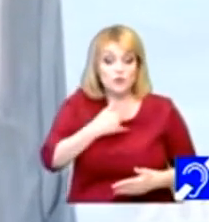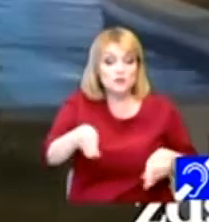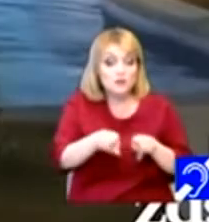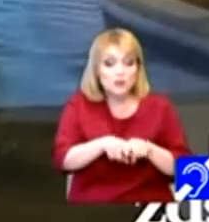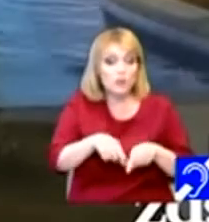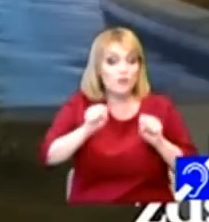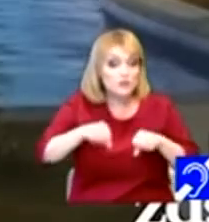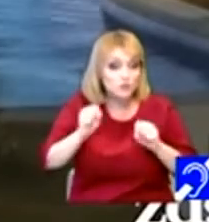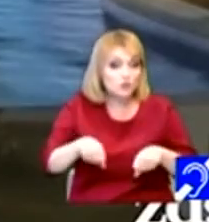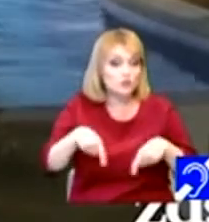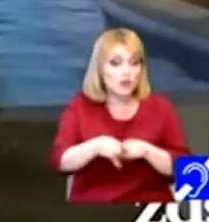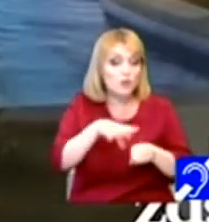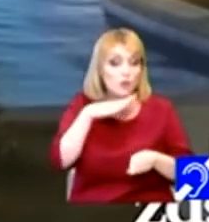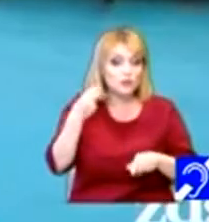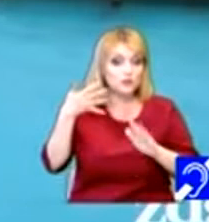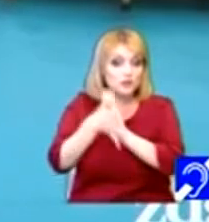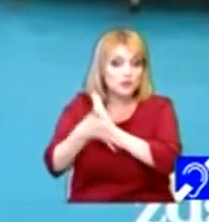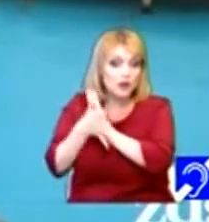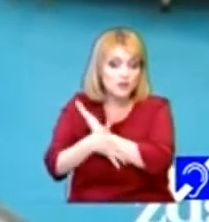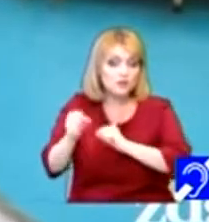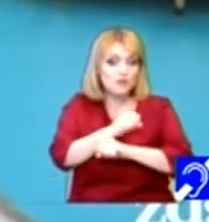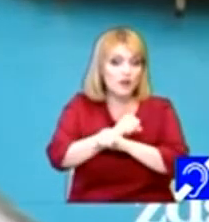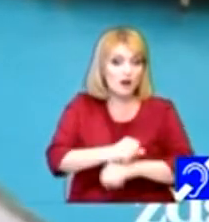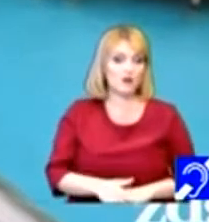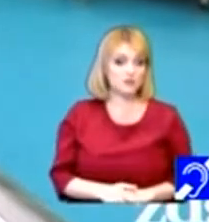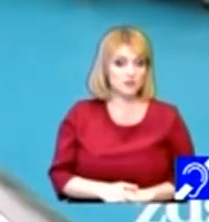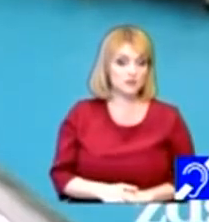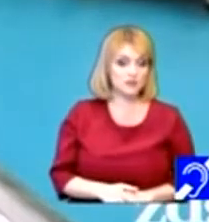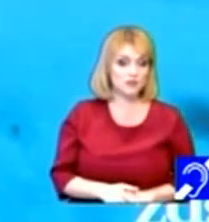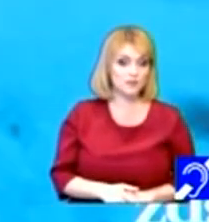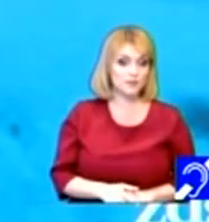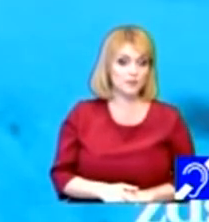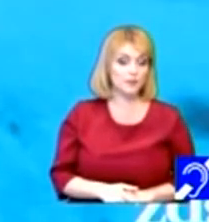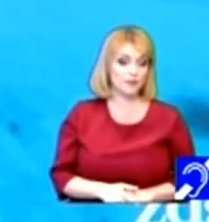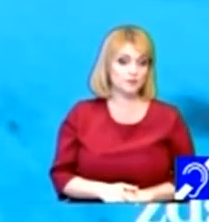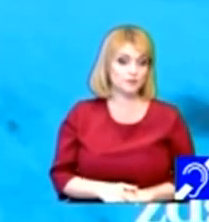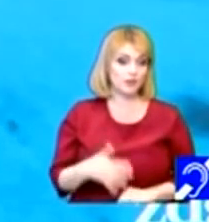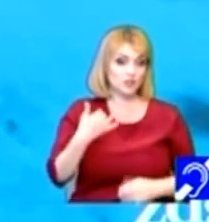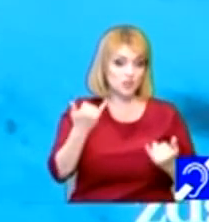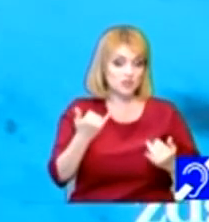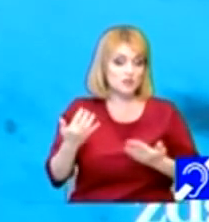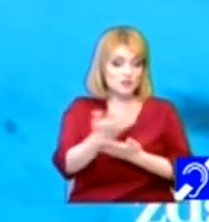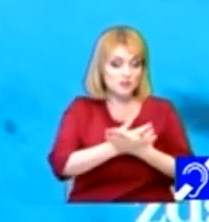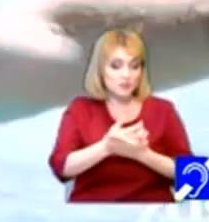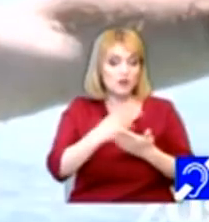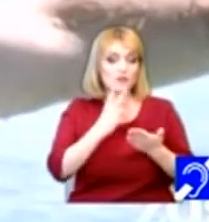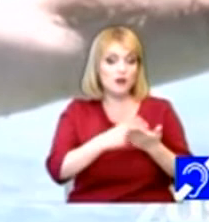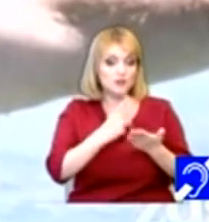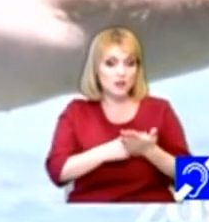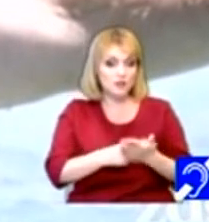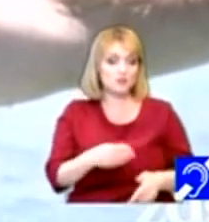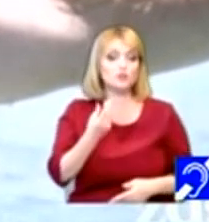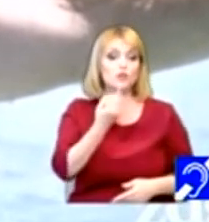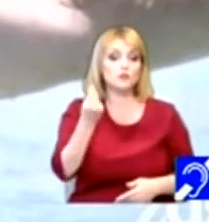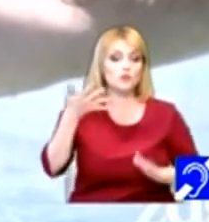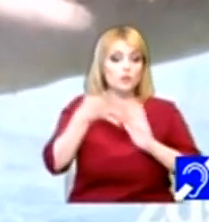să verifice dacă președintele Republicii Moldova a trebuit să plătească dobânzi reduse la împrumuturi și dacă există neconcordanțe în declararea imobilelor